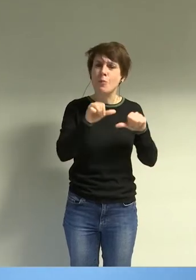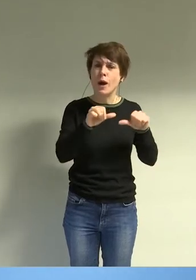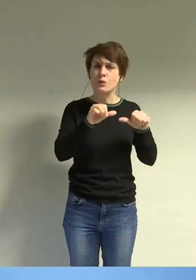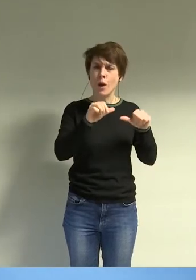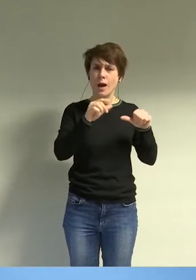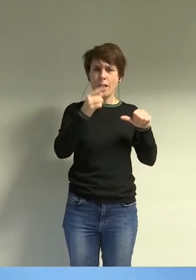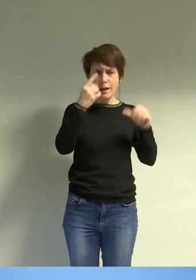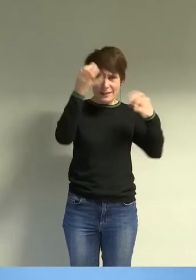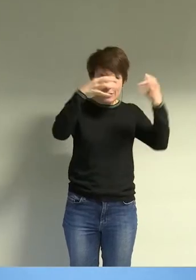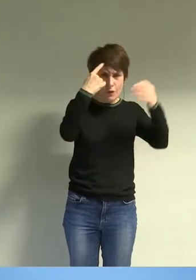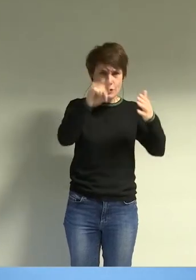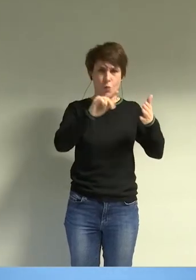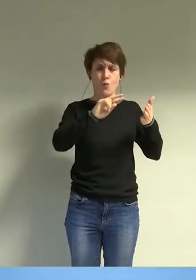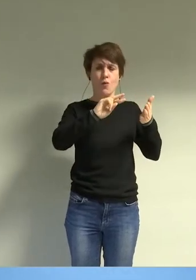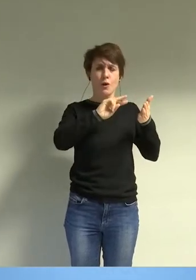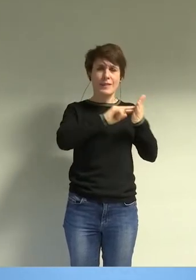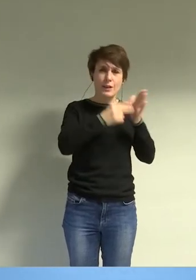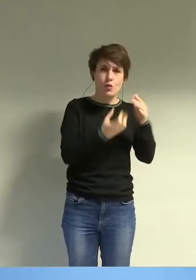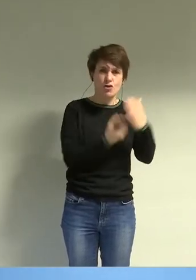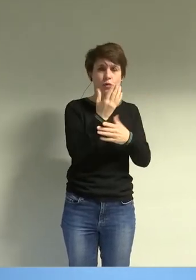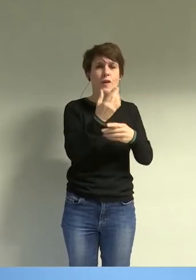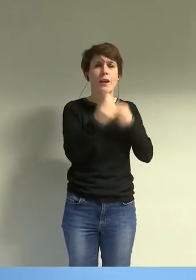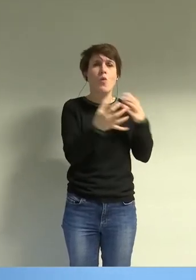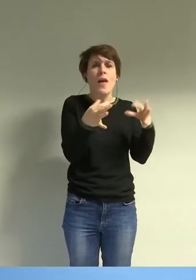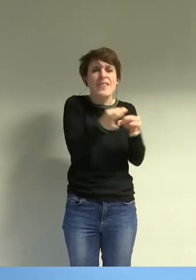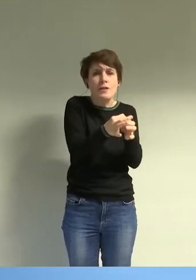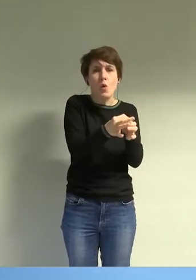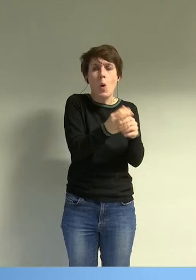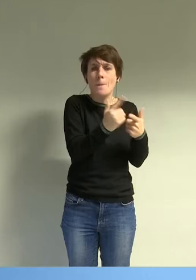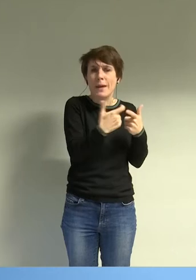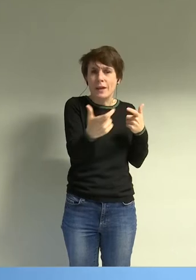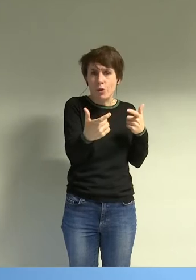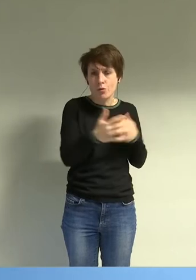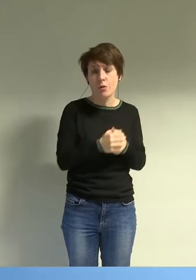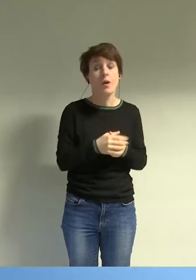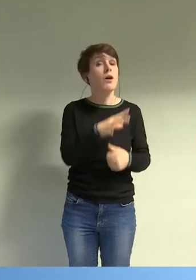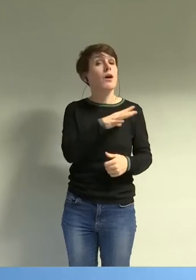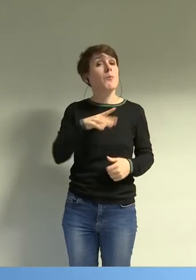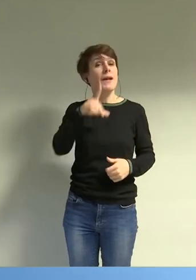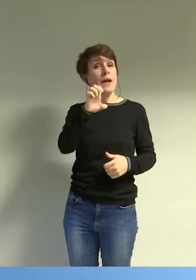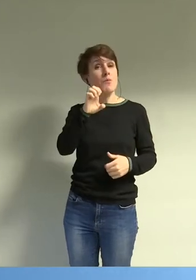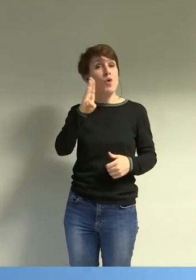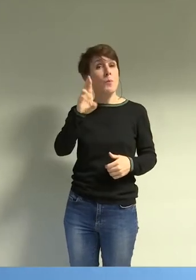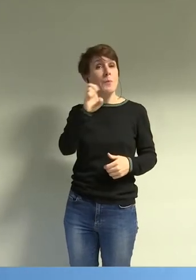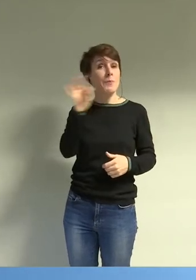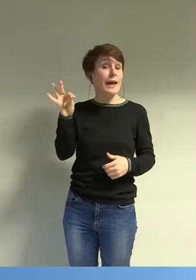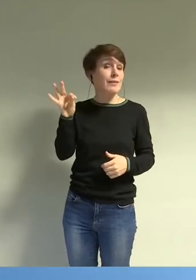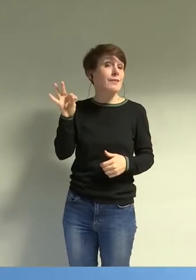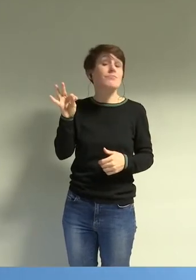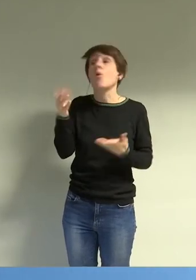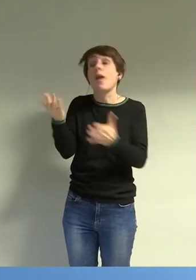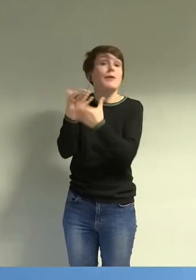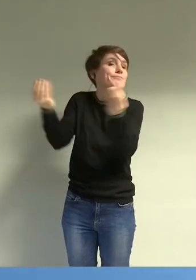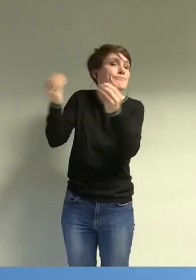et les nanomatériaux comme le dirait très bien clos et le bret si elle était encore parmi nous au conseil municipal